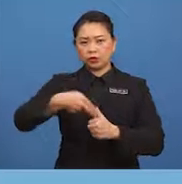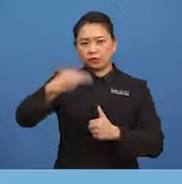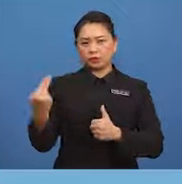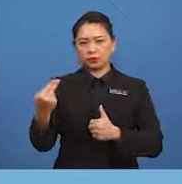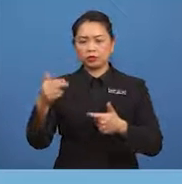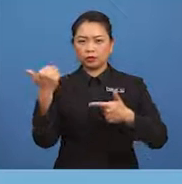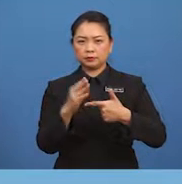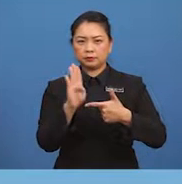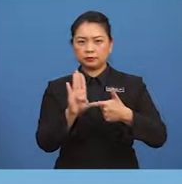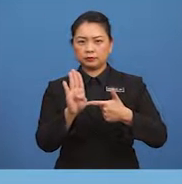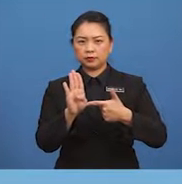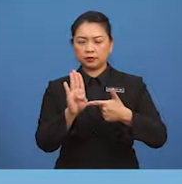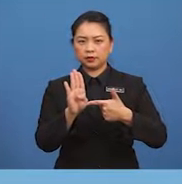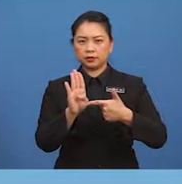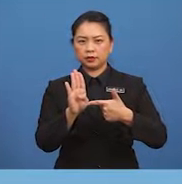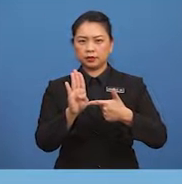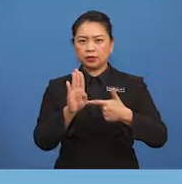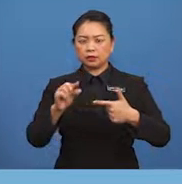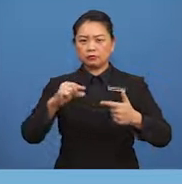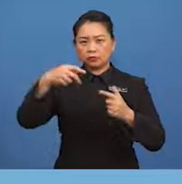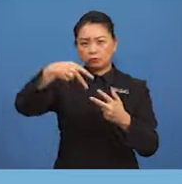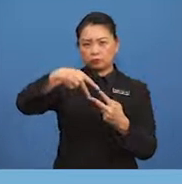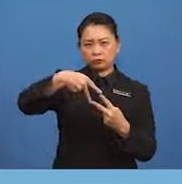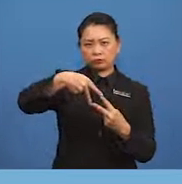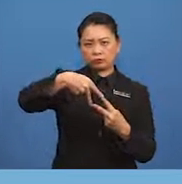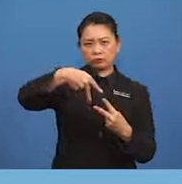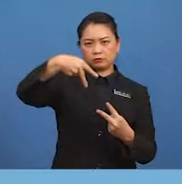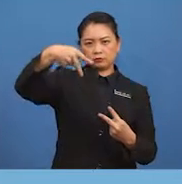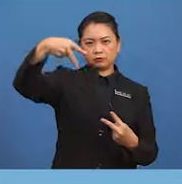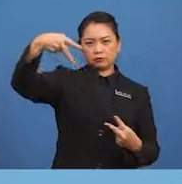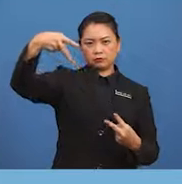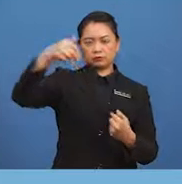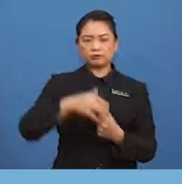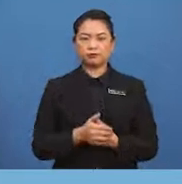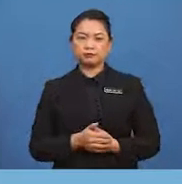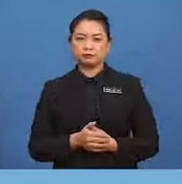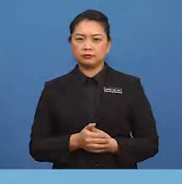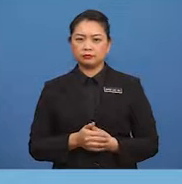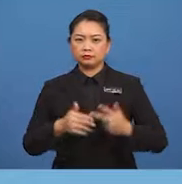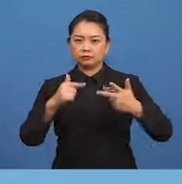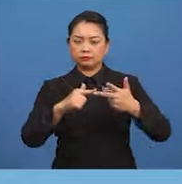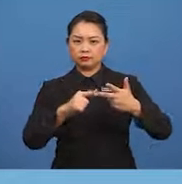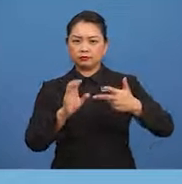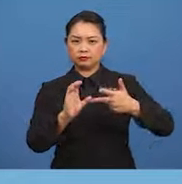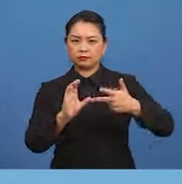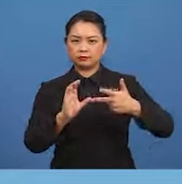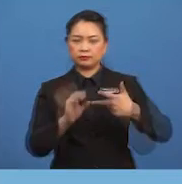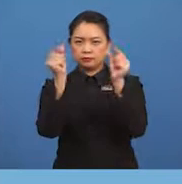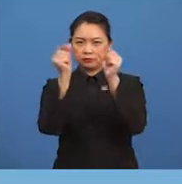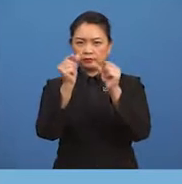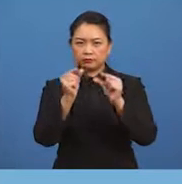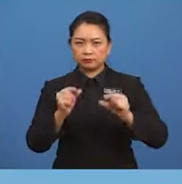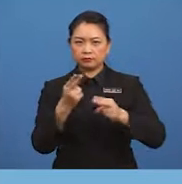B. Kromatid bergerak ke kutub bertentangan. C.